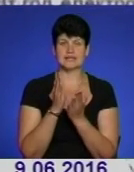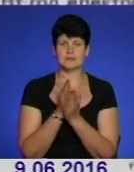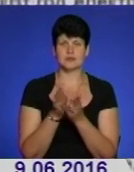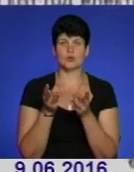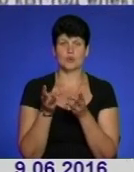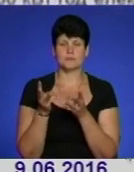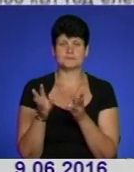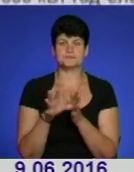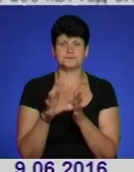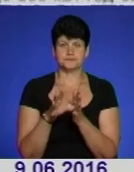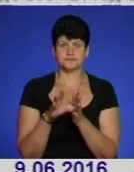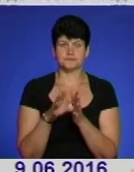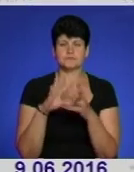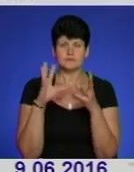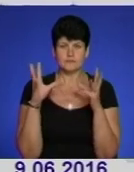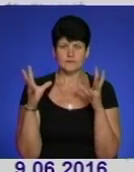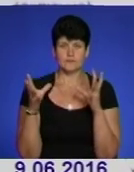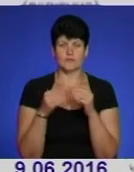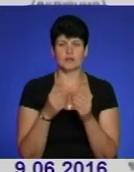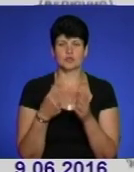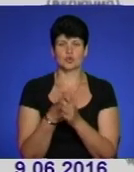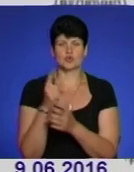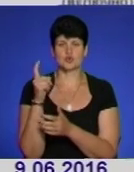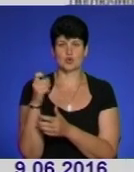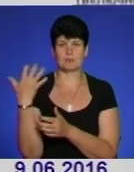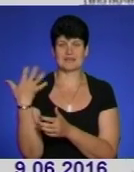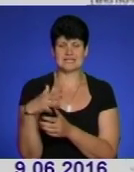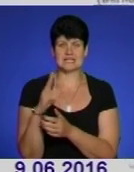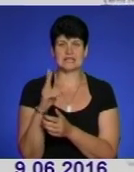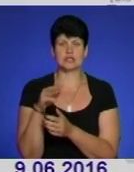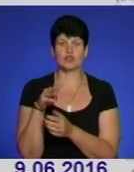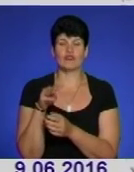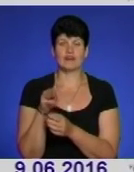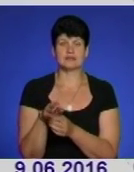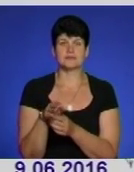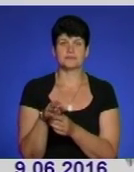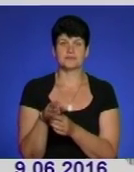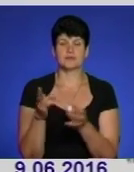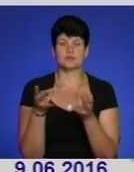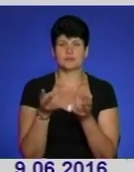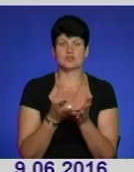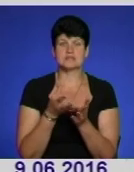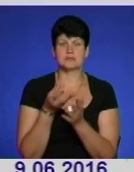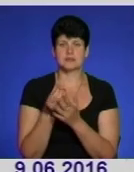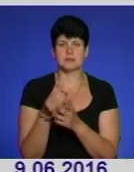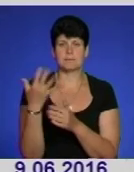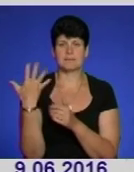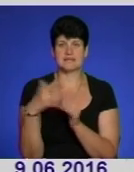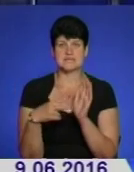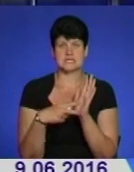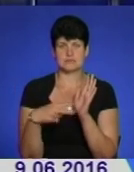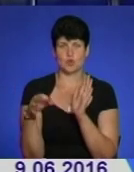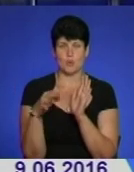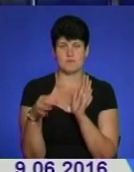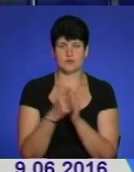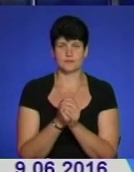кухонними електроплитами, за обсяг спожити до 150 кВт за годину електроенергії на місяць потрібно буде сплатити 57